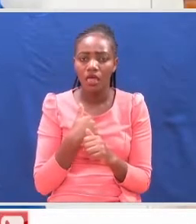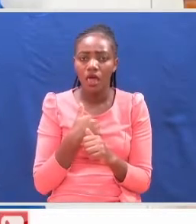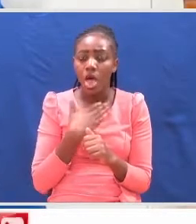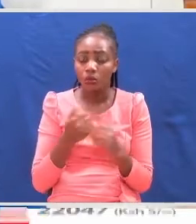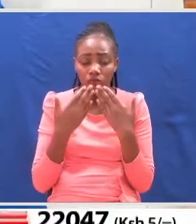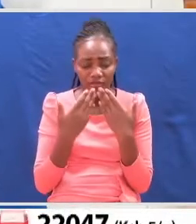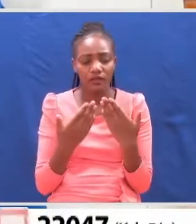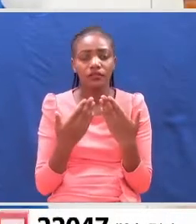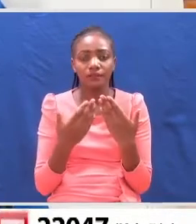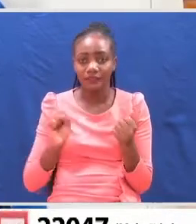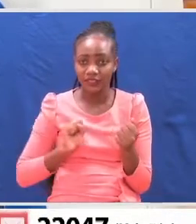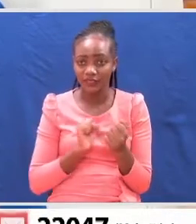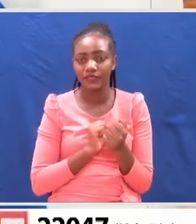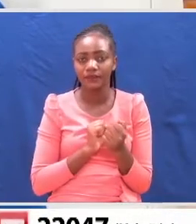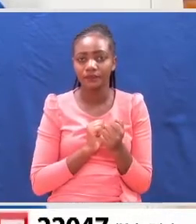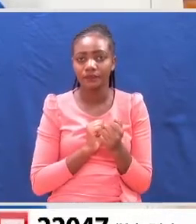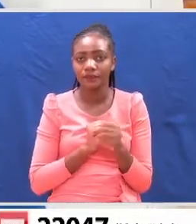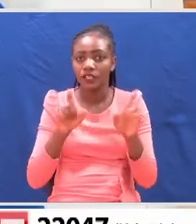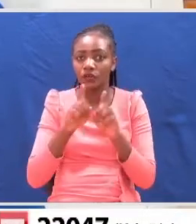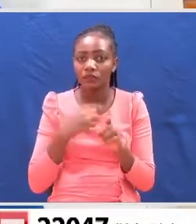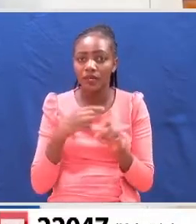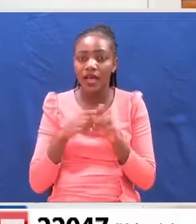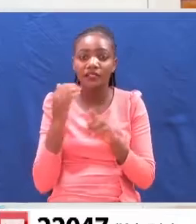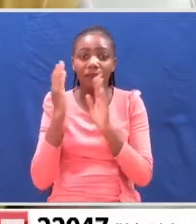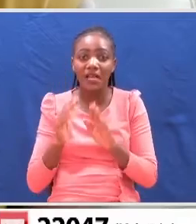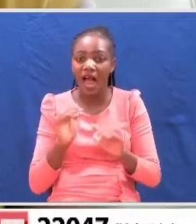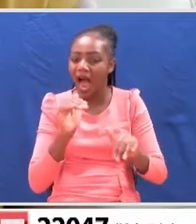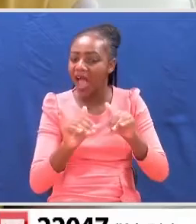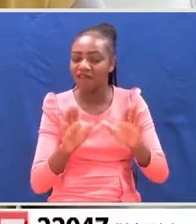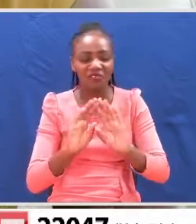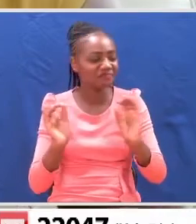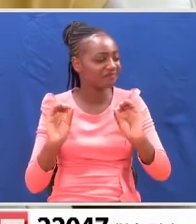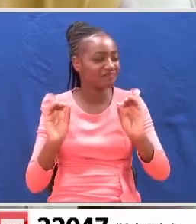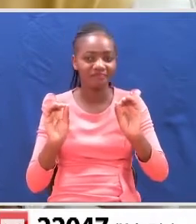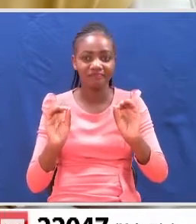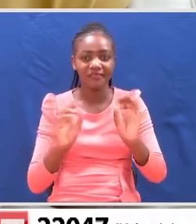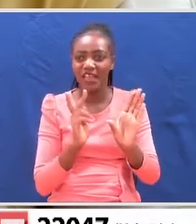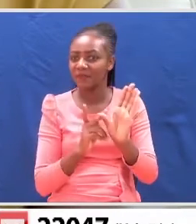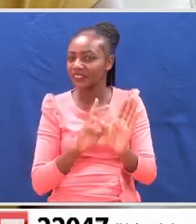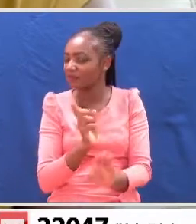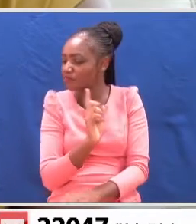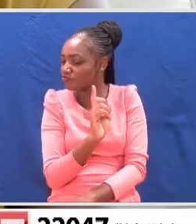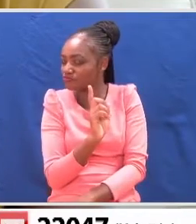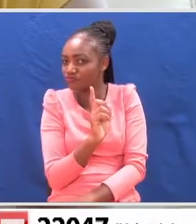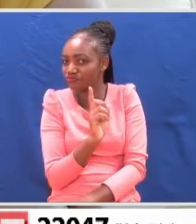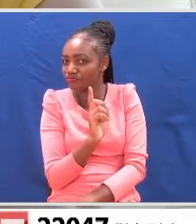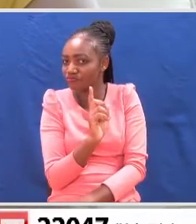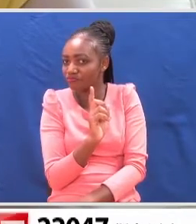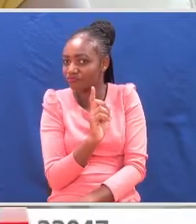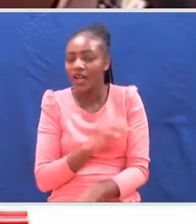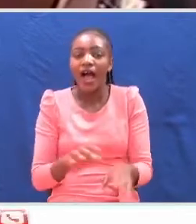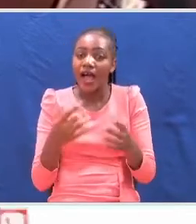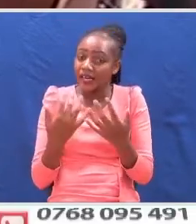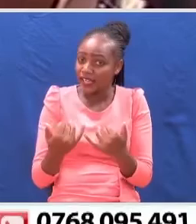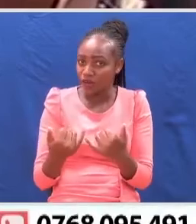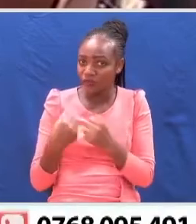nashukuru kwamba uzuri ni kwamba mimi kama speaker huwa sipigi kura na sihusishwi kwenye mijadala. Changamoto zako katika